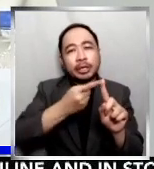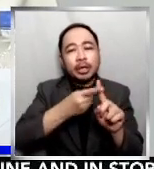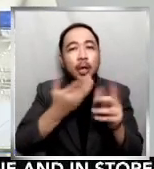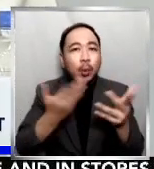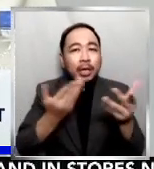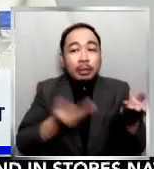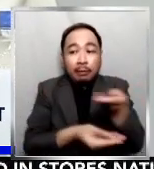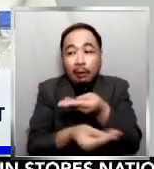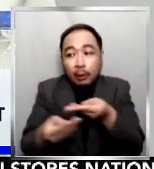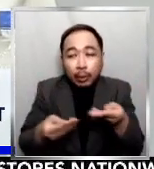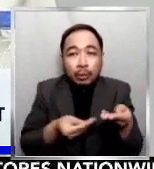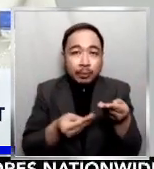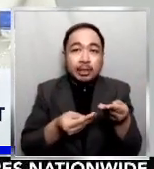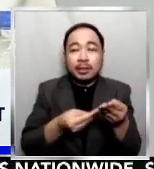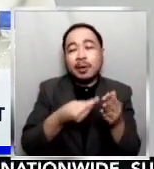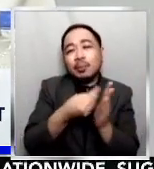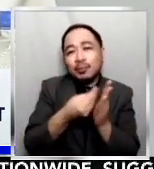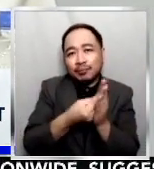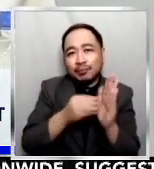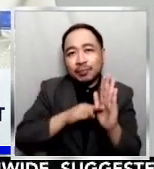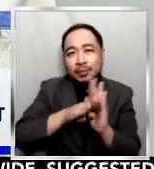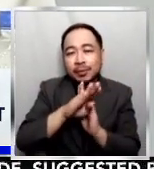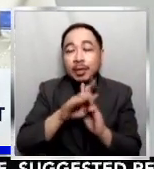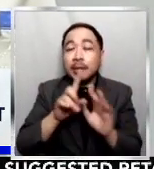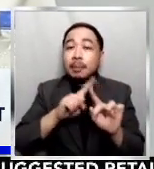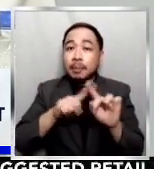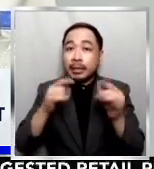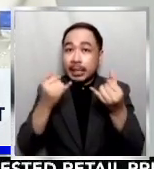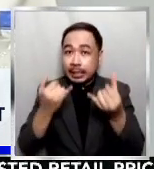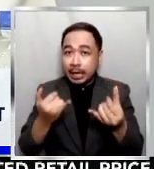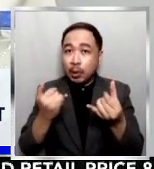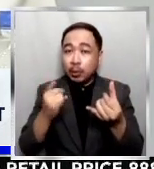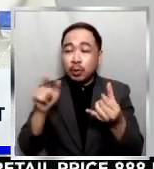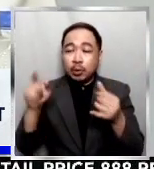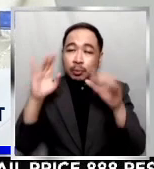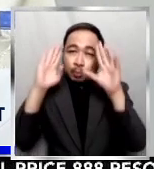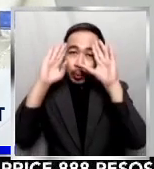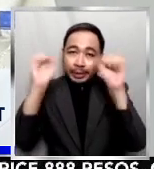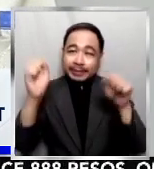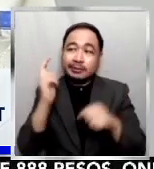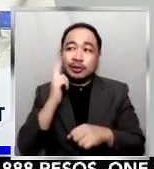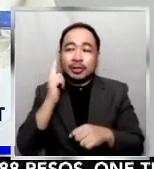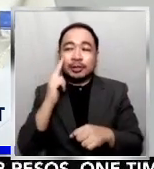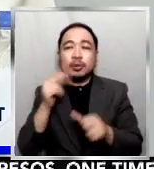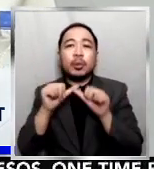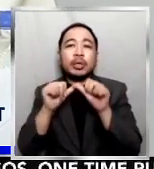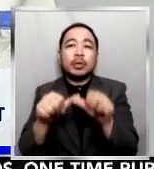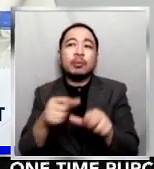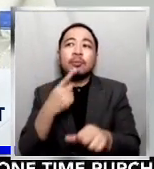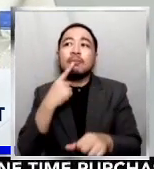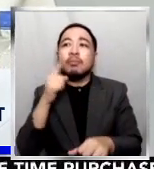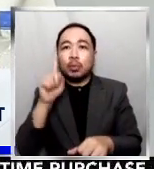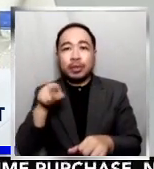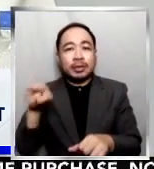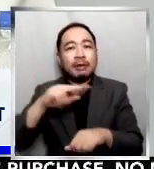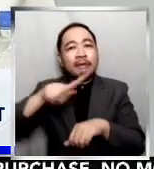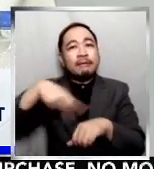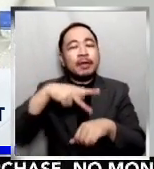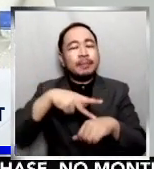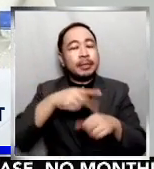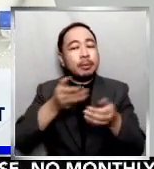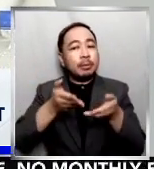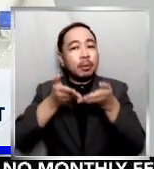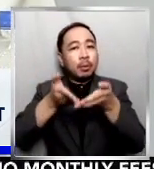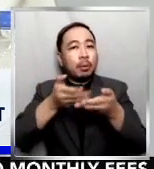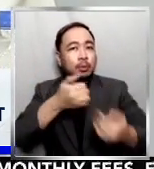at pamumuhunan. Pero patuloy po ang order ng ating Pangulo ng ating Coast Guard ay maglayag dyan sa ating